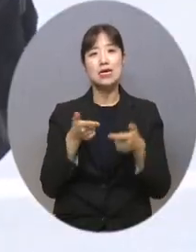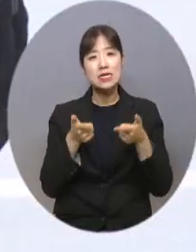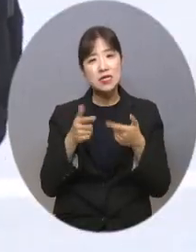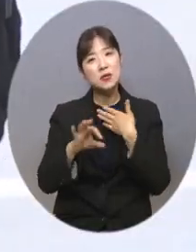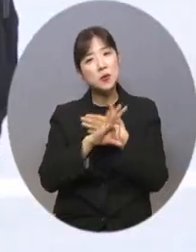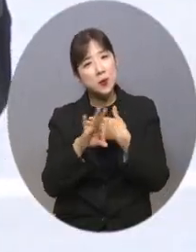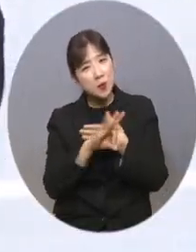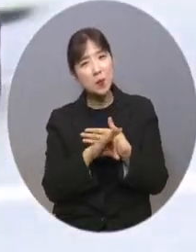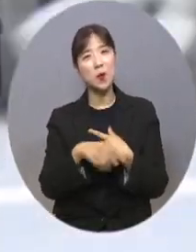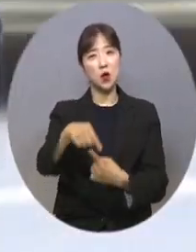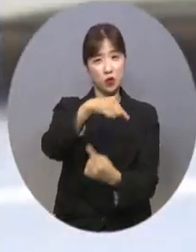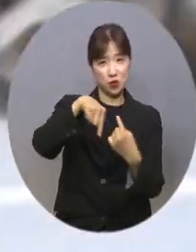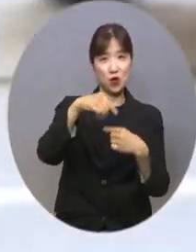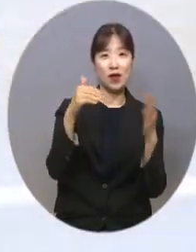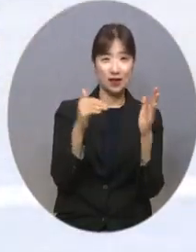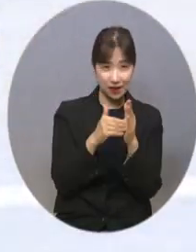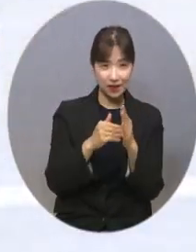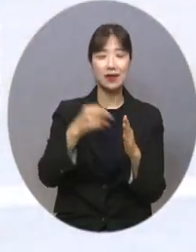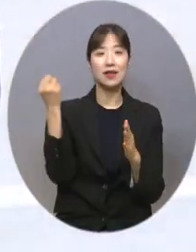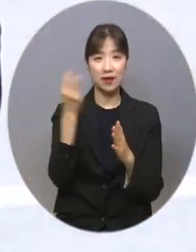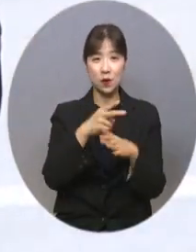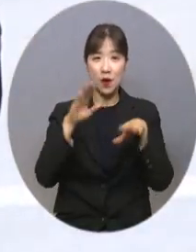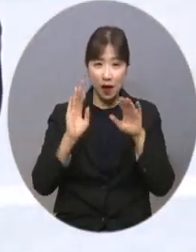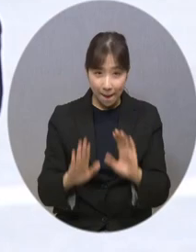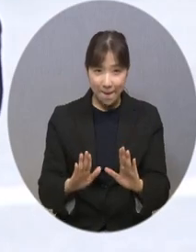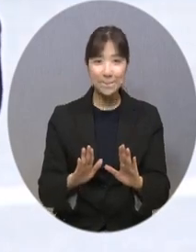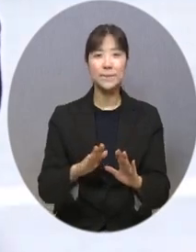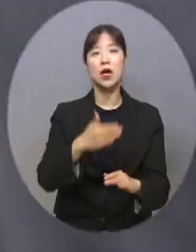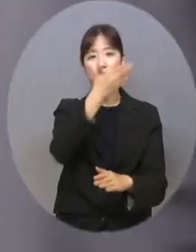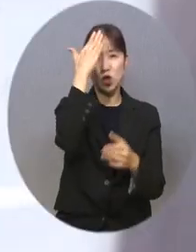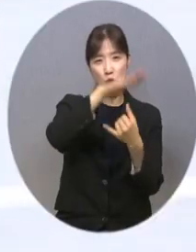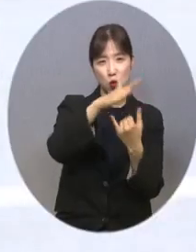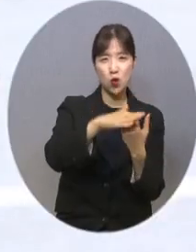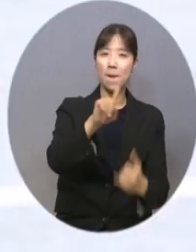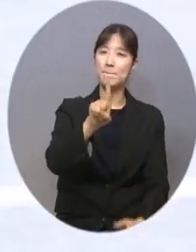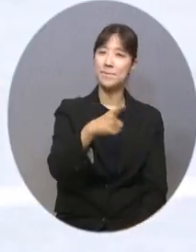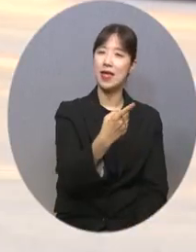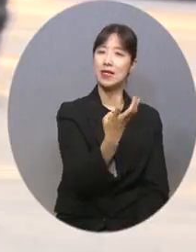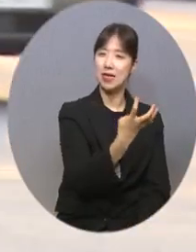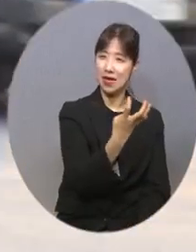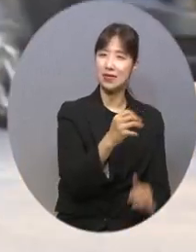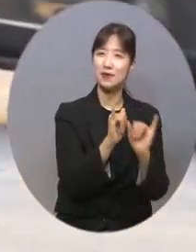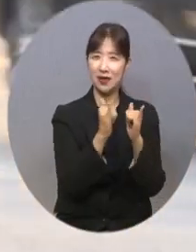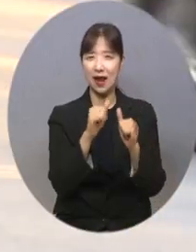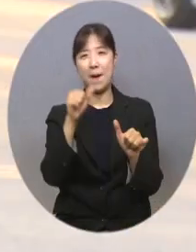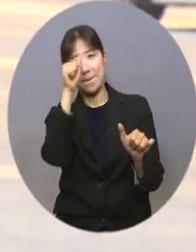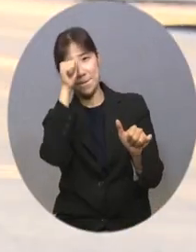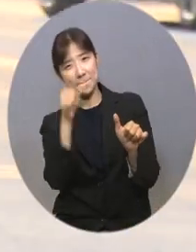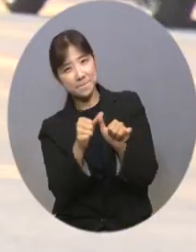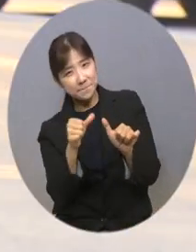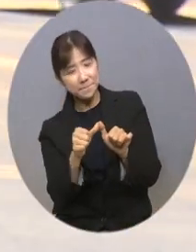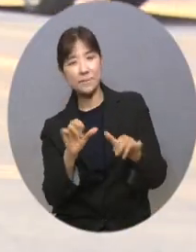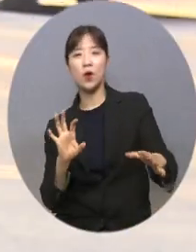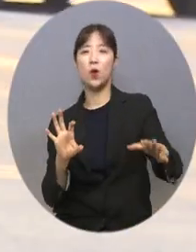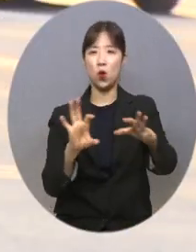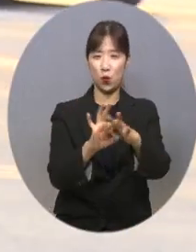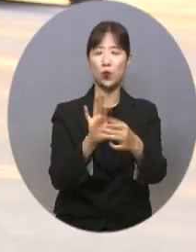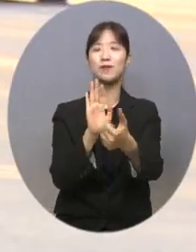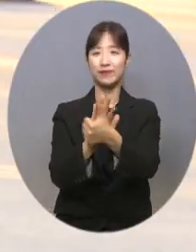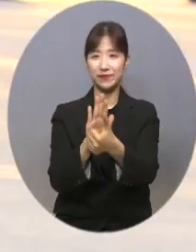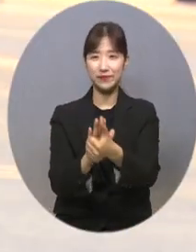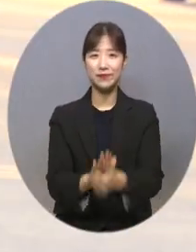했고 이후 사항 연금술 급 자와 학교 밖 청소년 140여명이 멘토와 멘티로 연결하였습니다